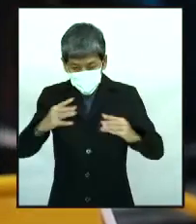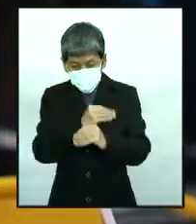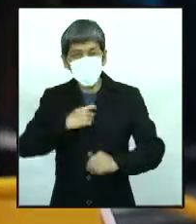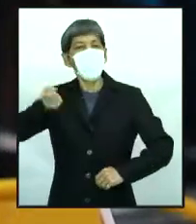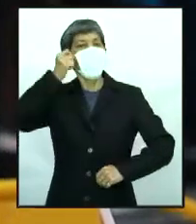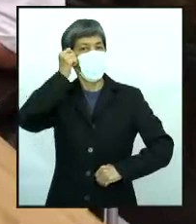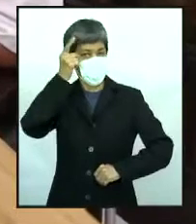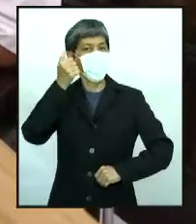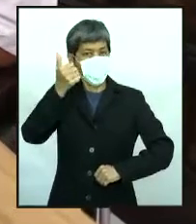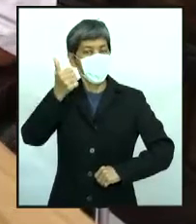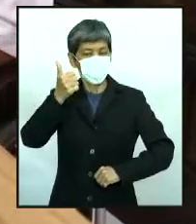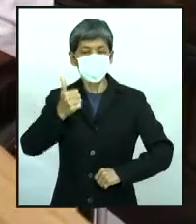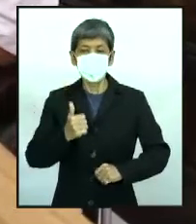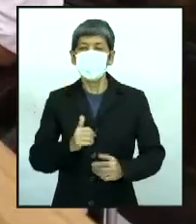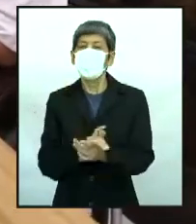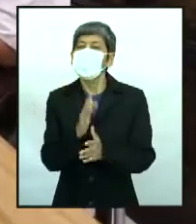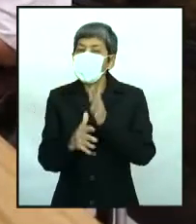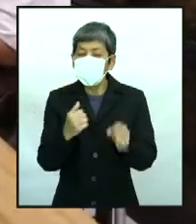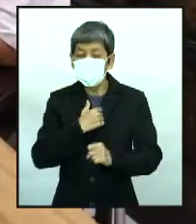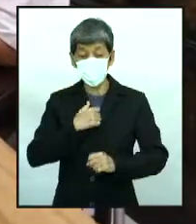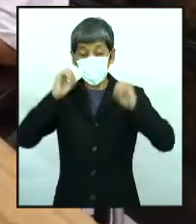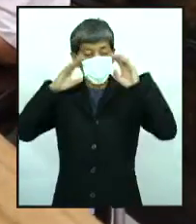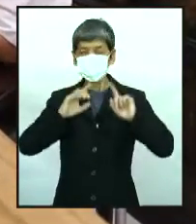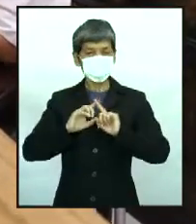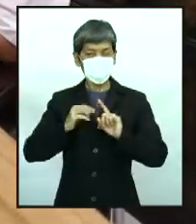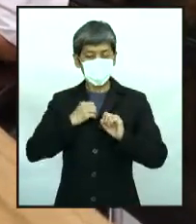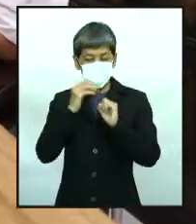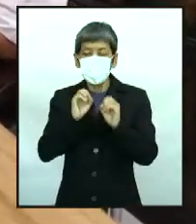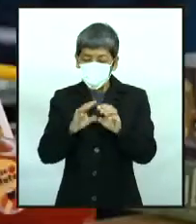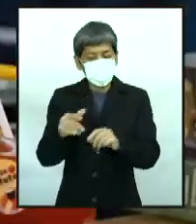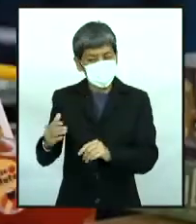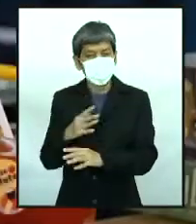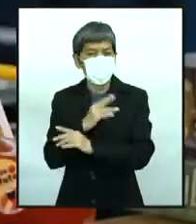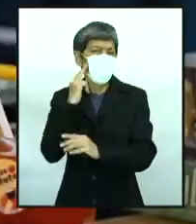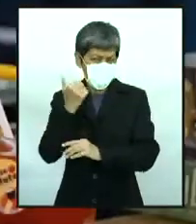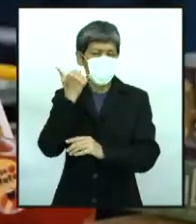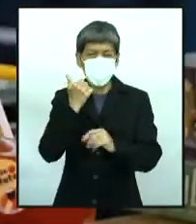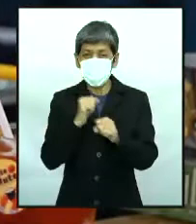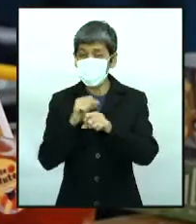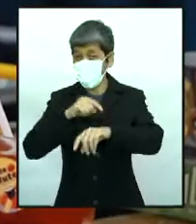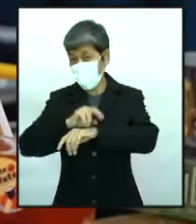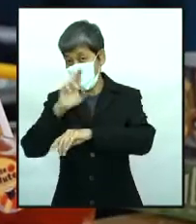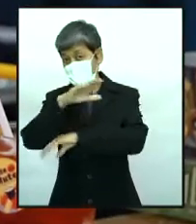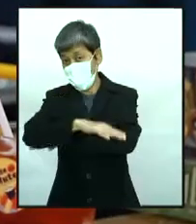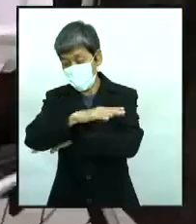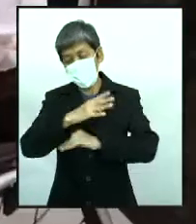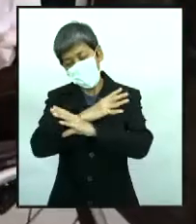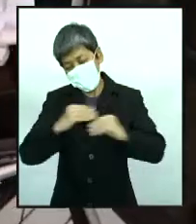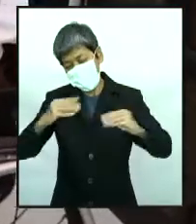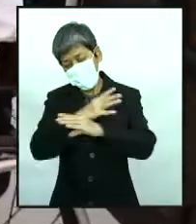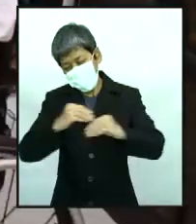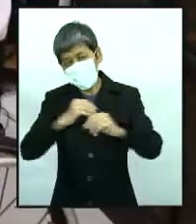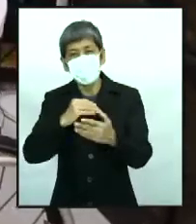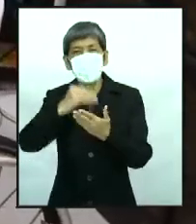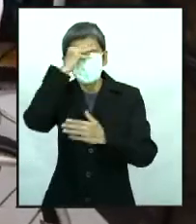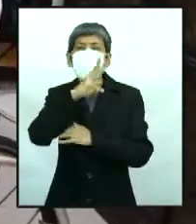จะเข้าใจกันดีมากยิ่งขึ้นมากกว่าเราซึ่งเป็นครูที่เป็นคนปกติตอนเที่ยงแล้วก็ตอนเย็นนะคะ